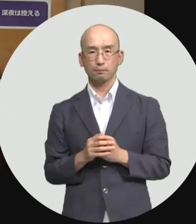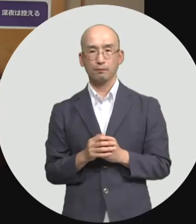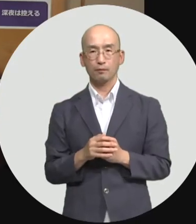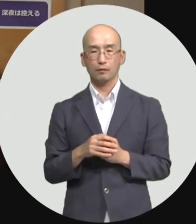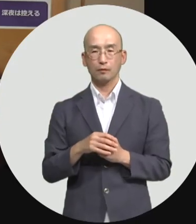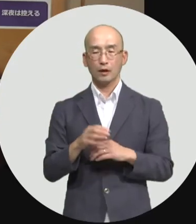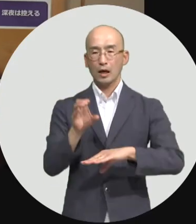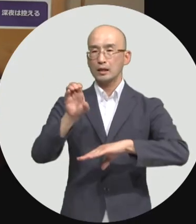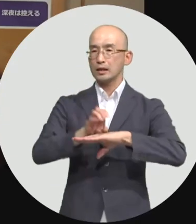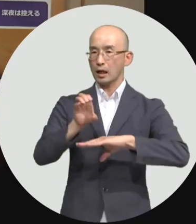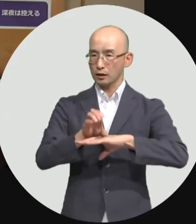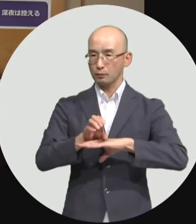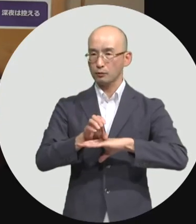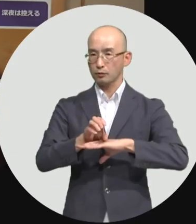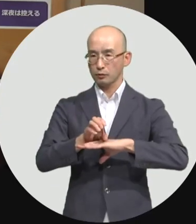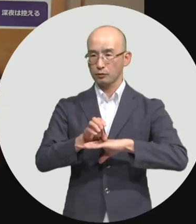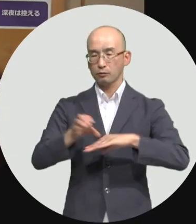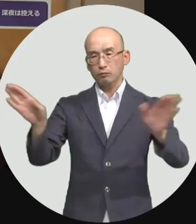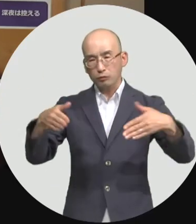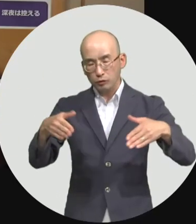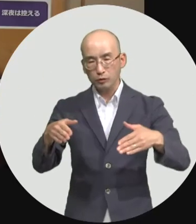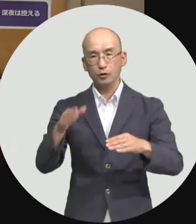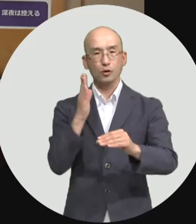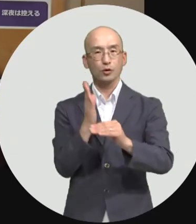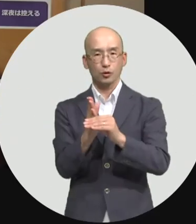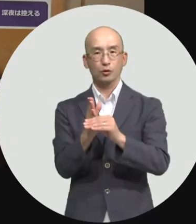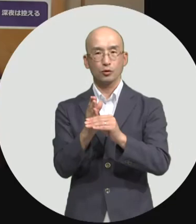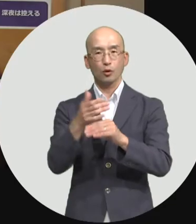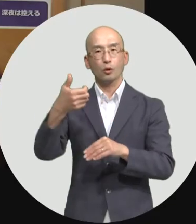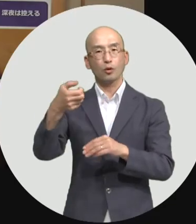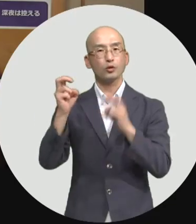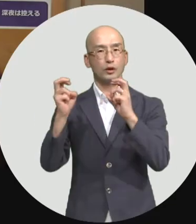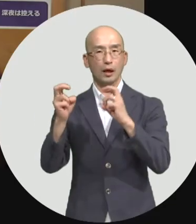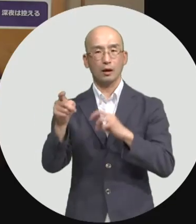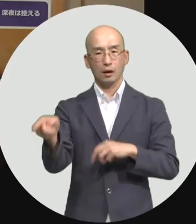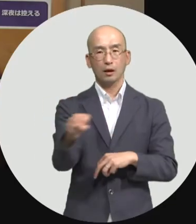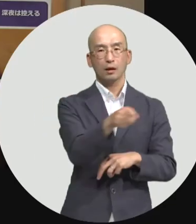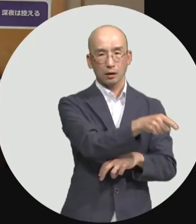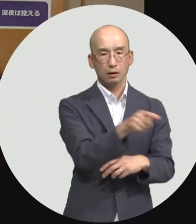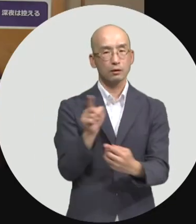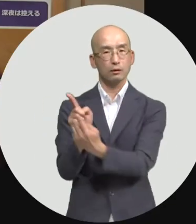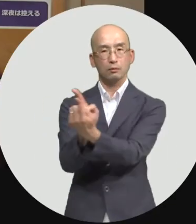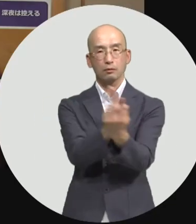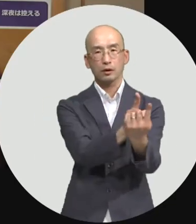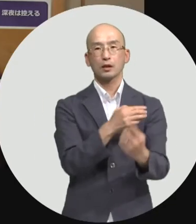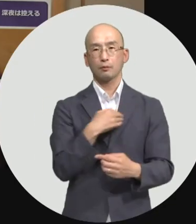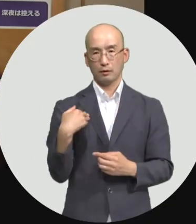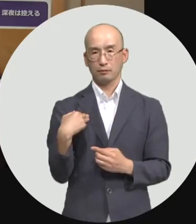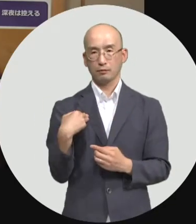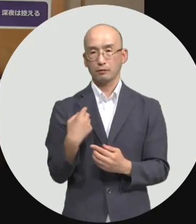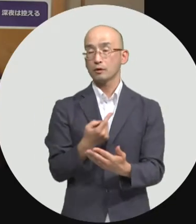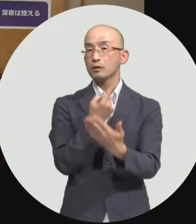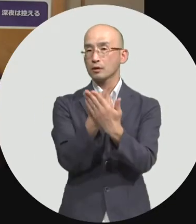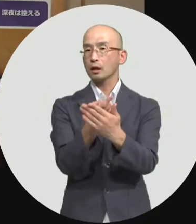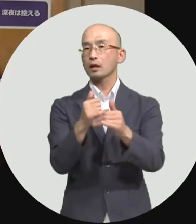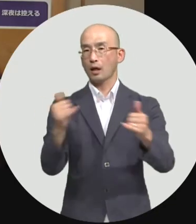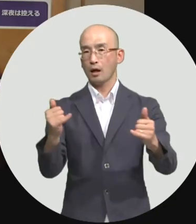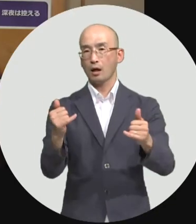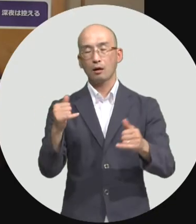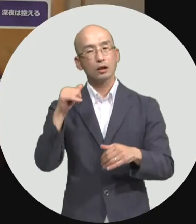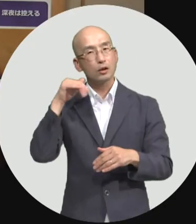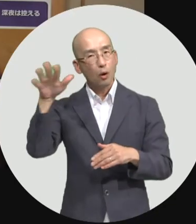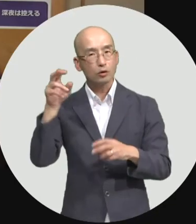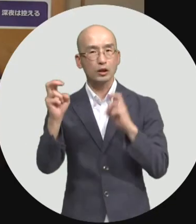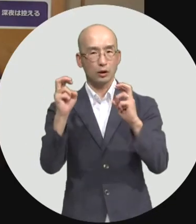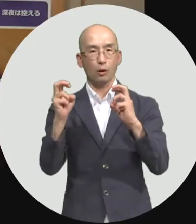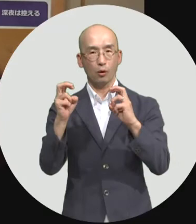入れ募集を行っております企業約50社とミーティングができるということで、まあ、参加の方は希望する企業にはオンライ